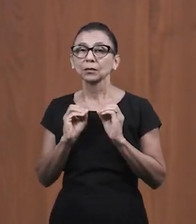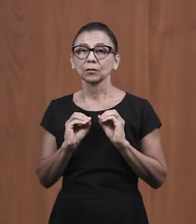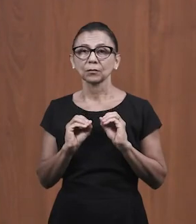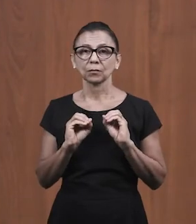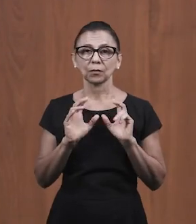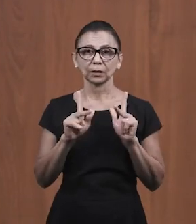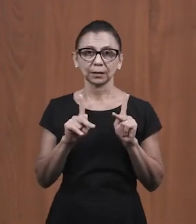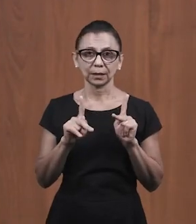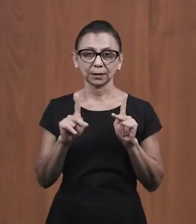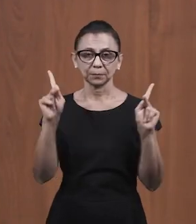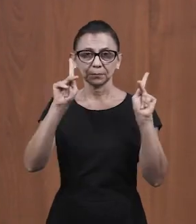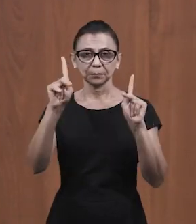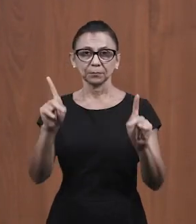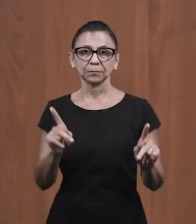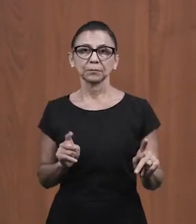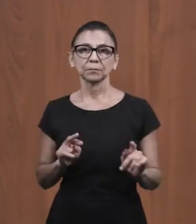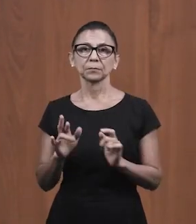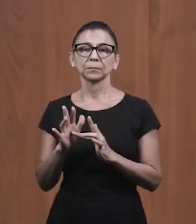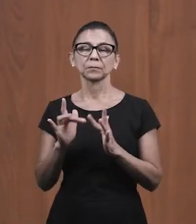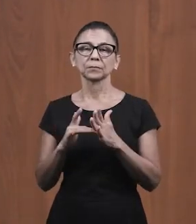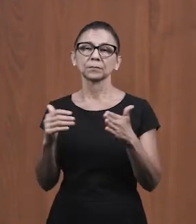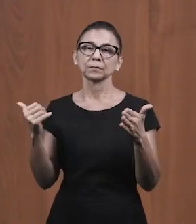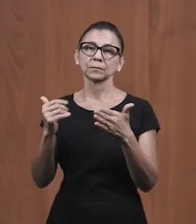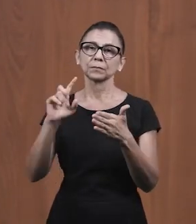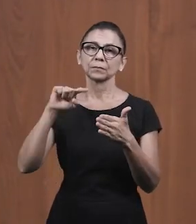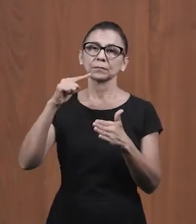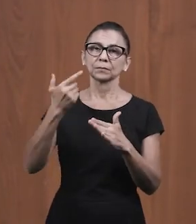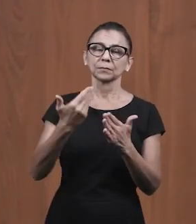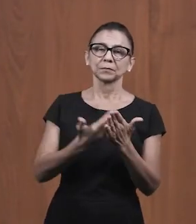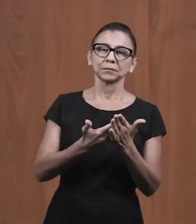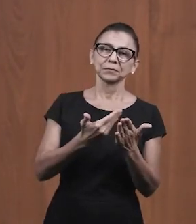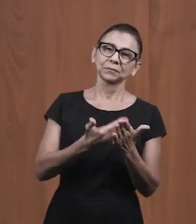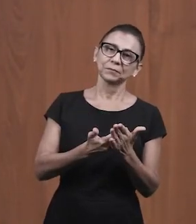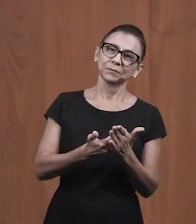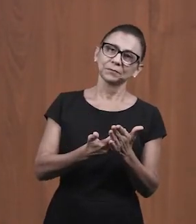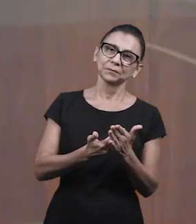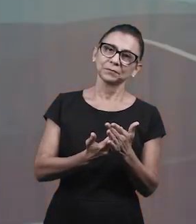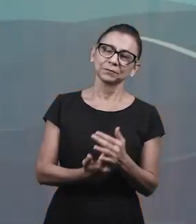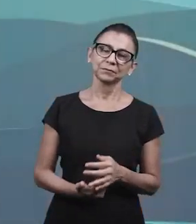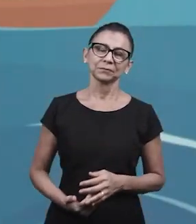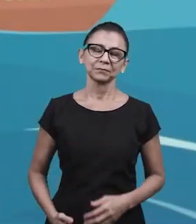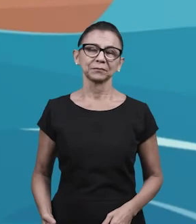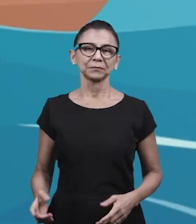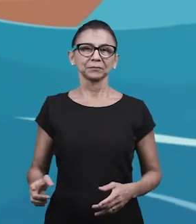Amen. À tous, la paix du Seigneur et à la prochaine étude.